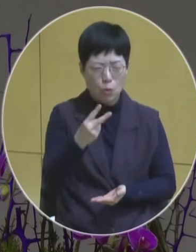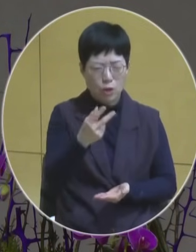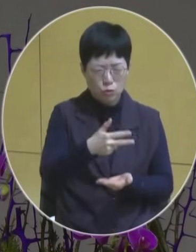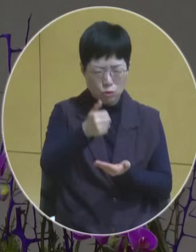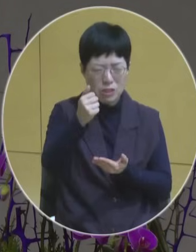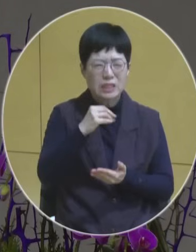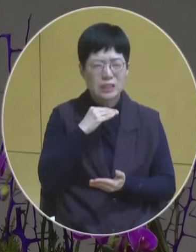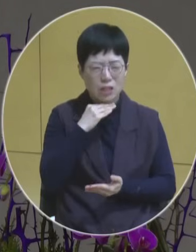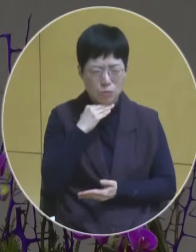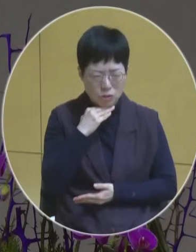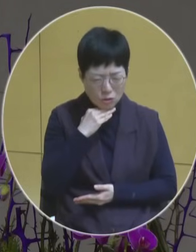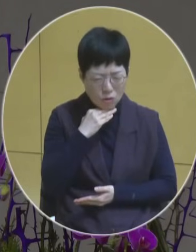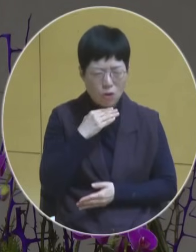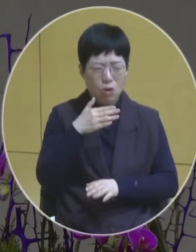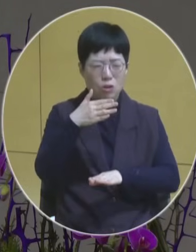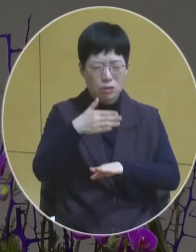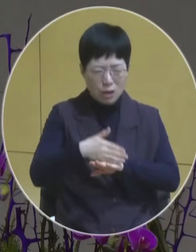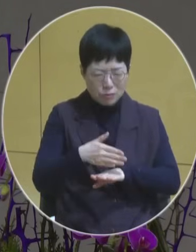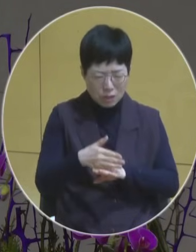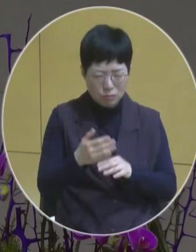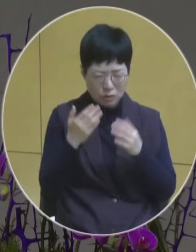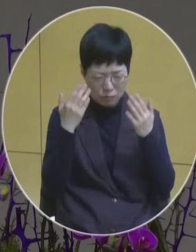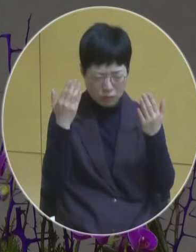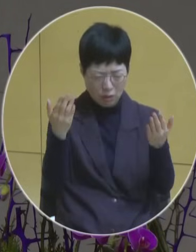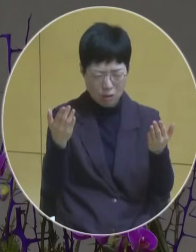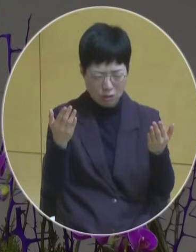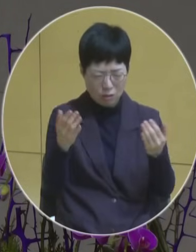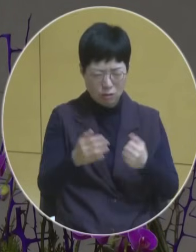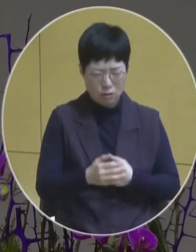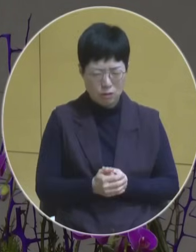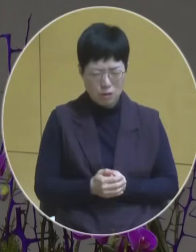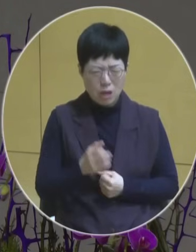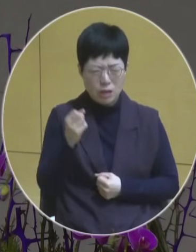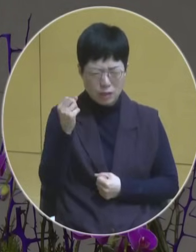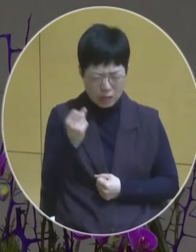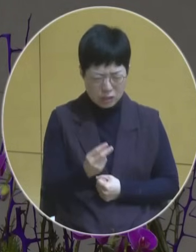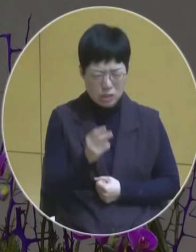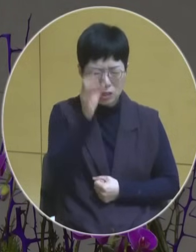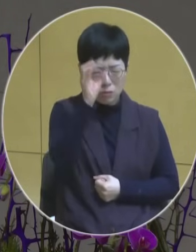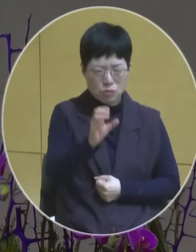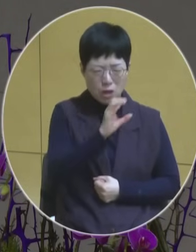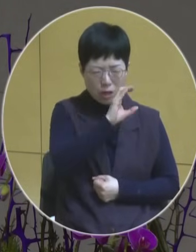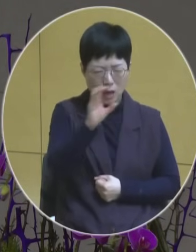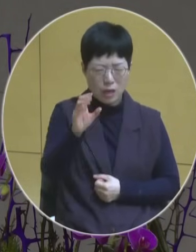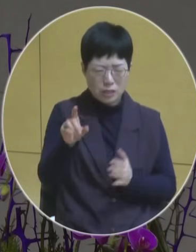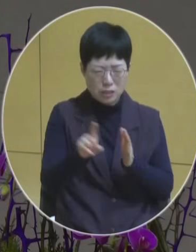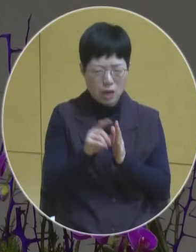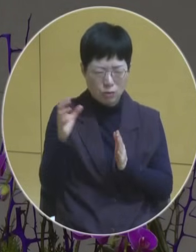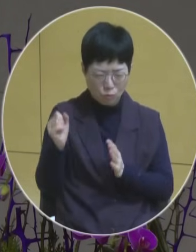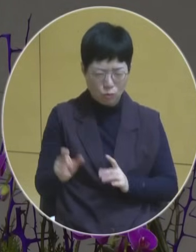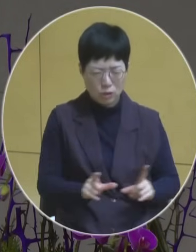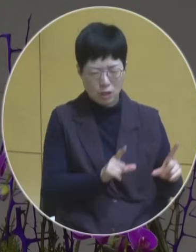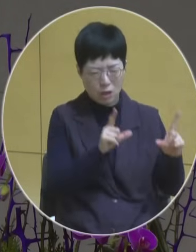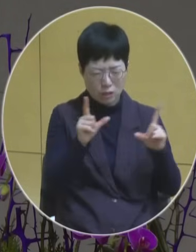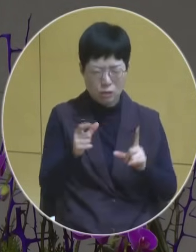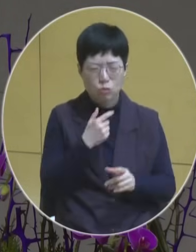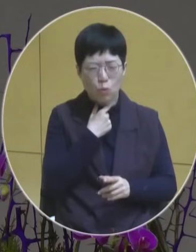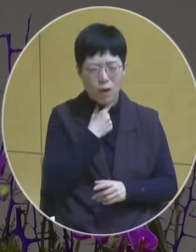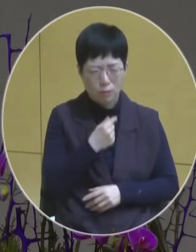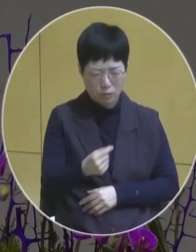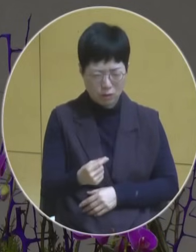주님을 기다리며 감사함을 드립니다. 다시 십자가 신앙으로 새롭게 변화되어 살아가기를